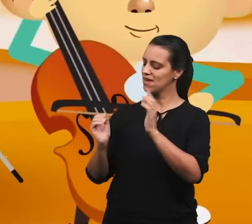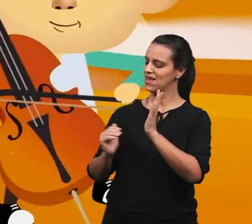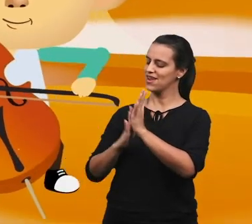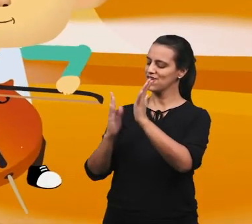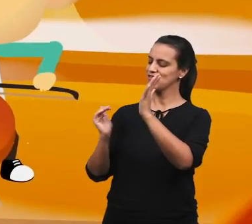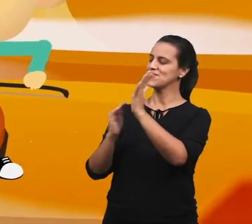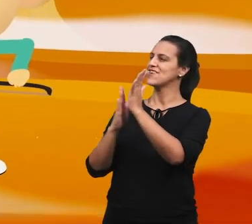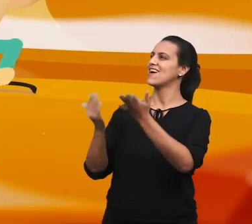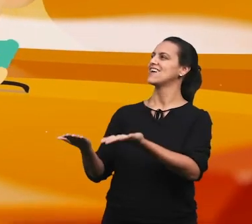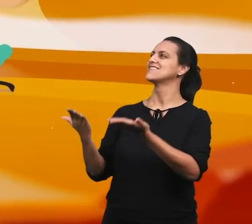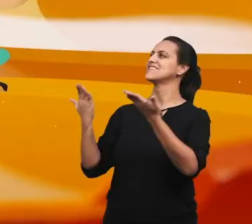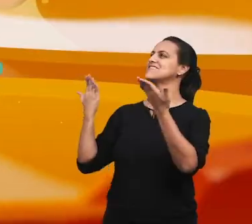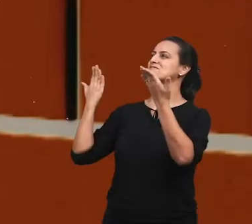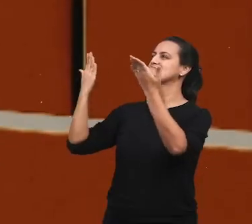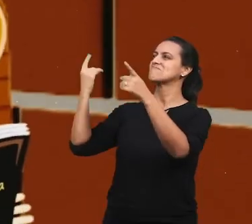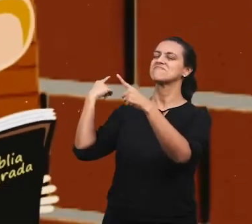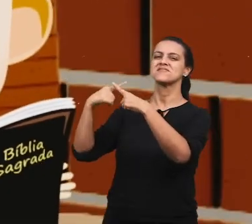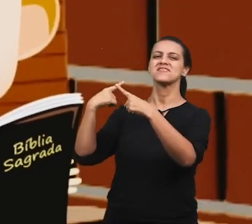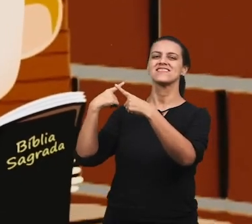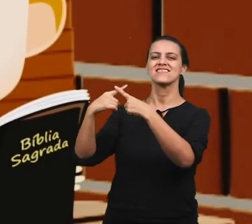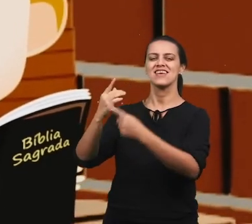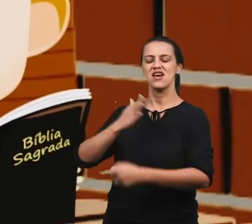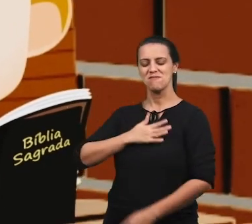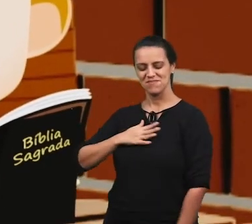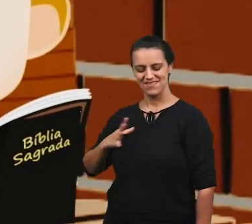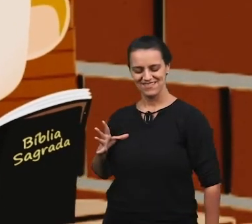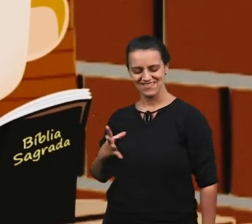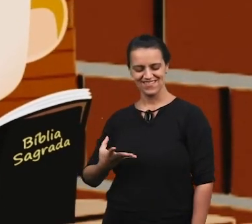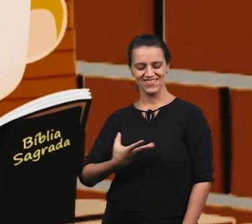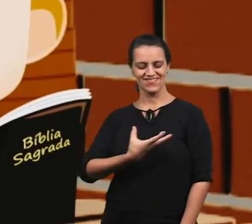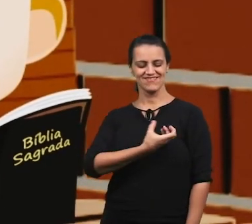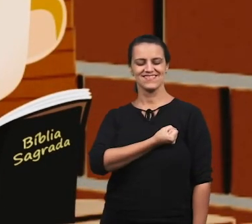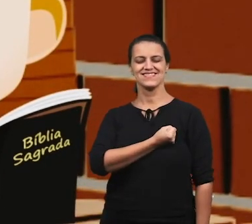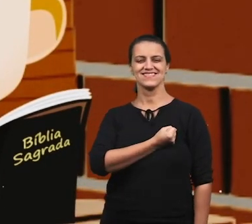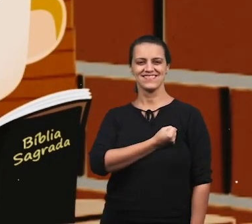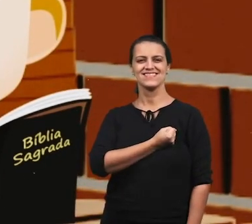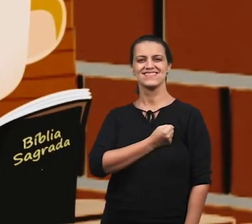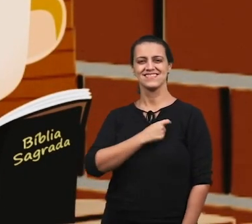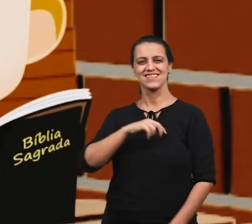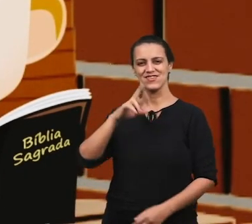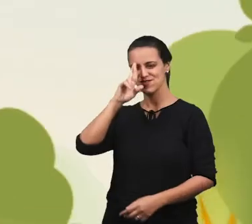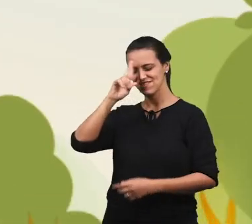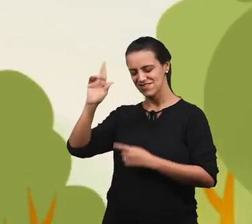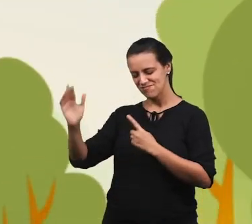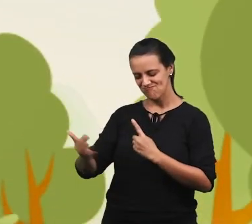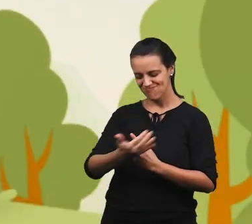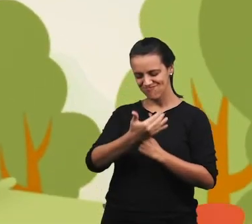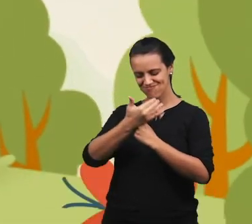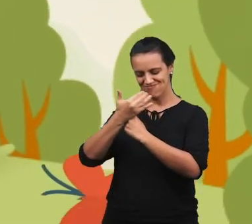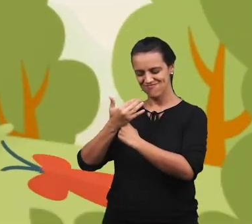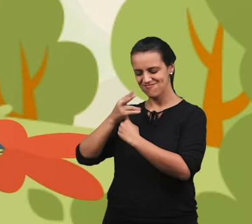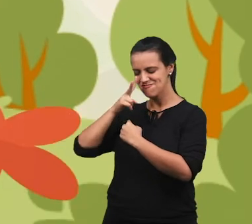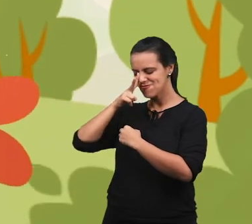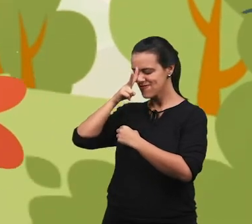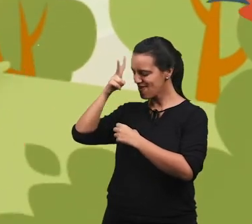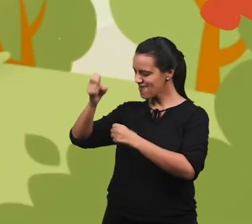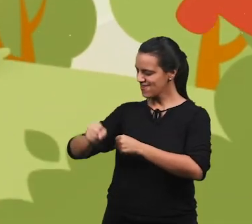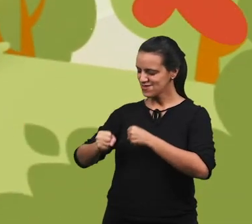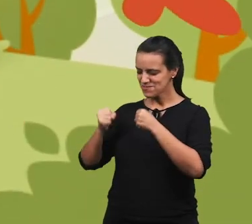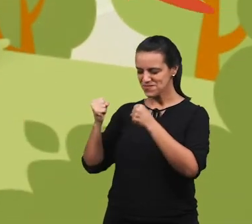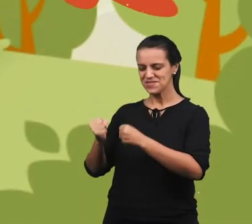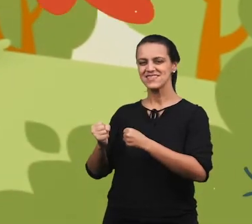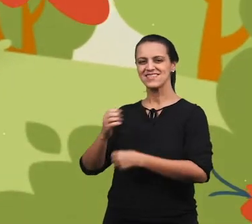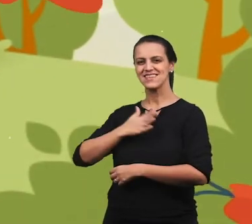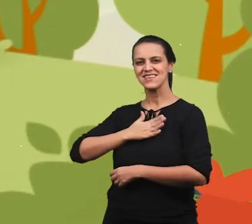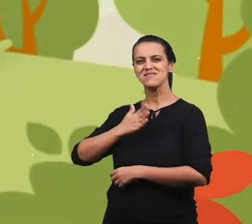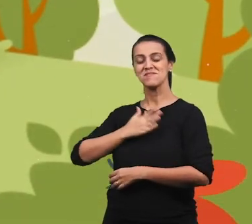и Господа прославлю, превознесу Его, ибо Он мое спасение, Он мое убежище,